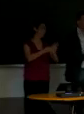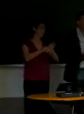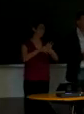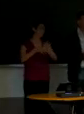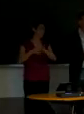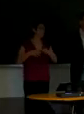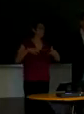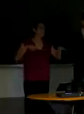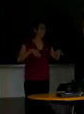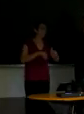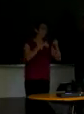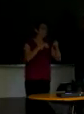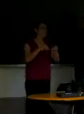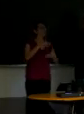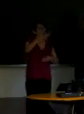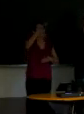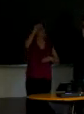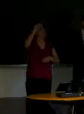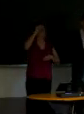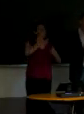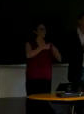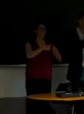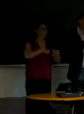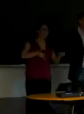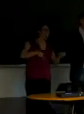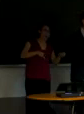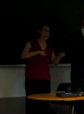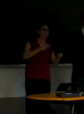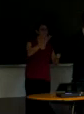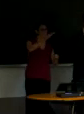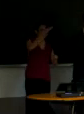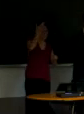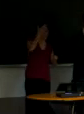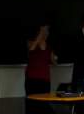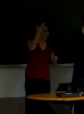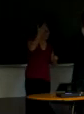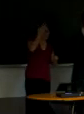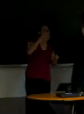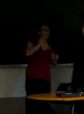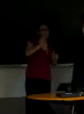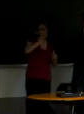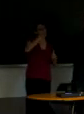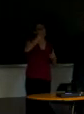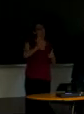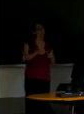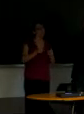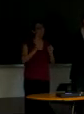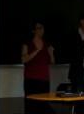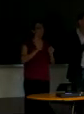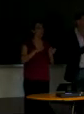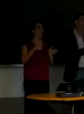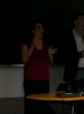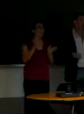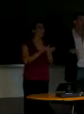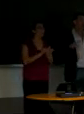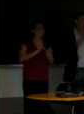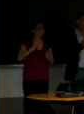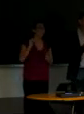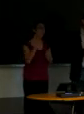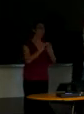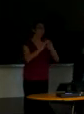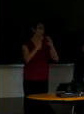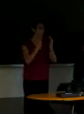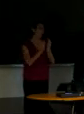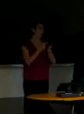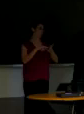dalle conoscenze di base, dalle conoscenze teoriche e che possono poi applicarsi a tutto il mondo dell'ingegneria industriale,